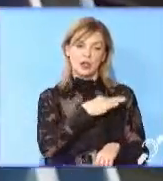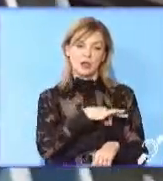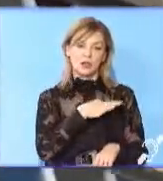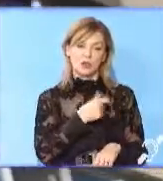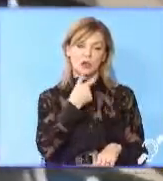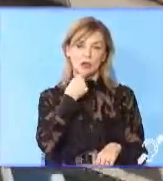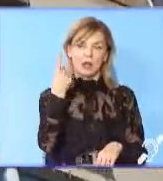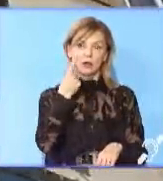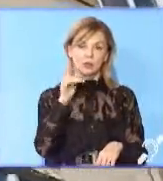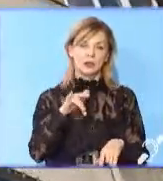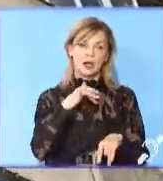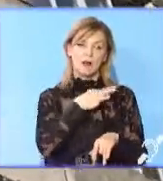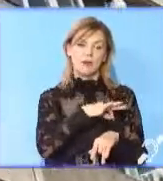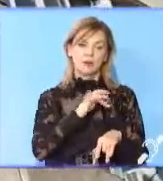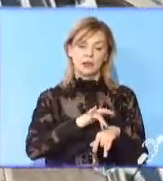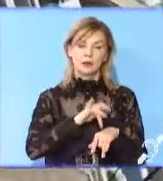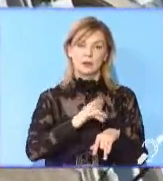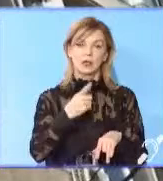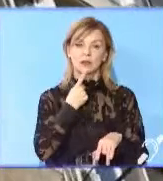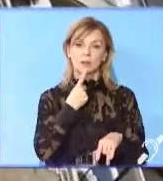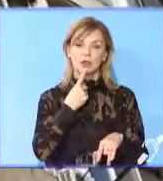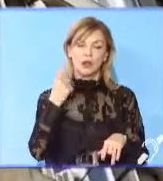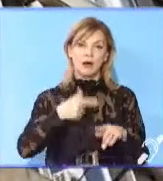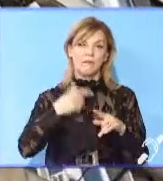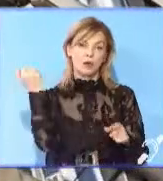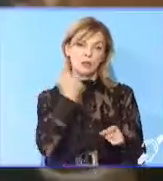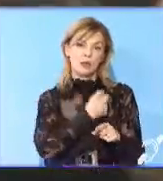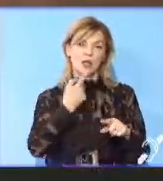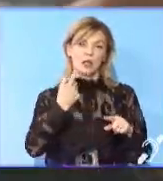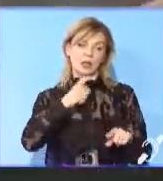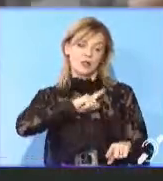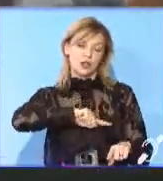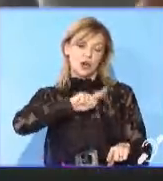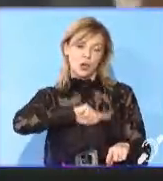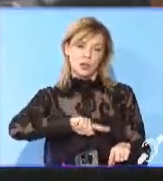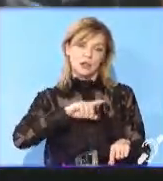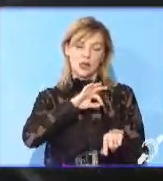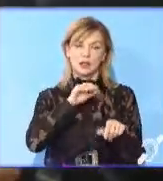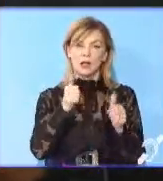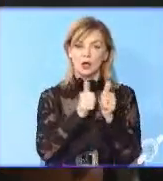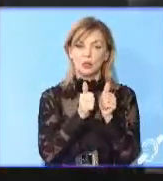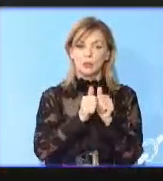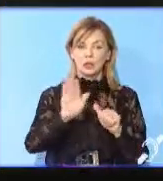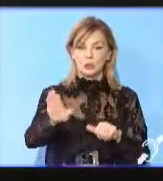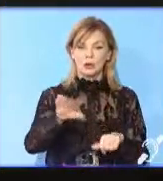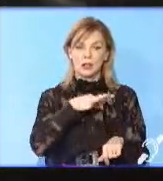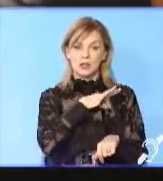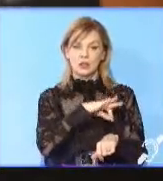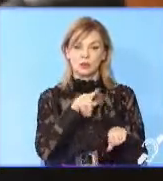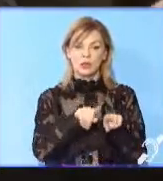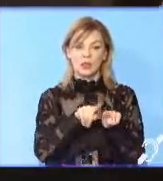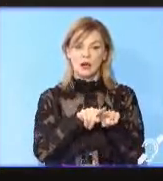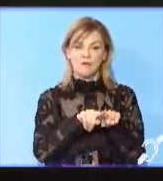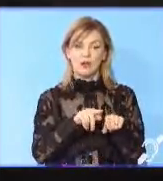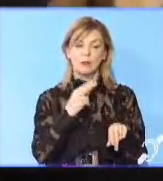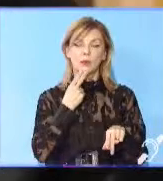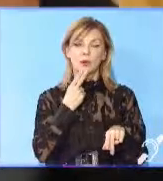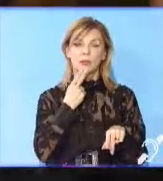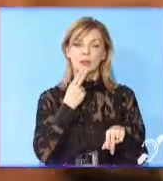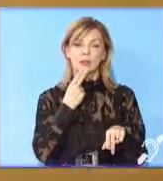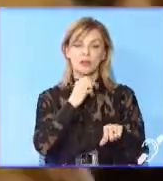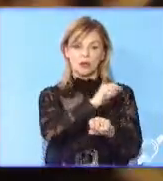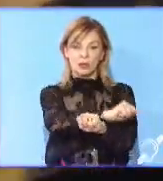întâi la medicină în Timișoara. Ea a fost ucisă din gelozie de iubitul ei, student la aceeași facultate. Polițiștii l-au reținut la scurt